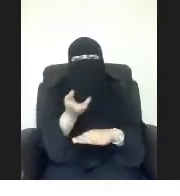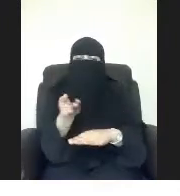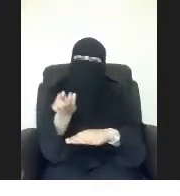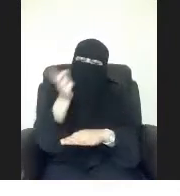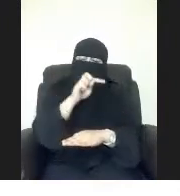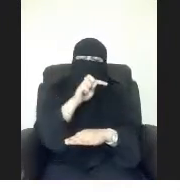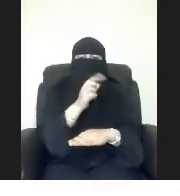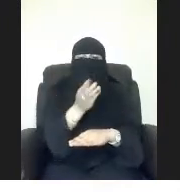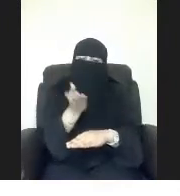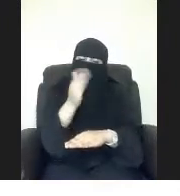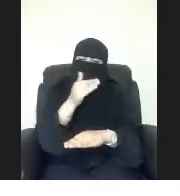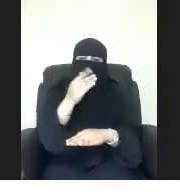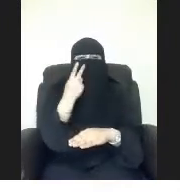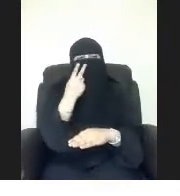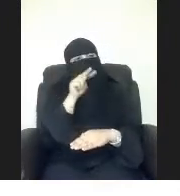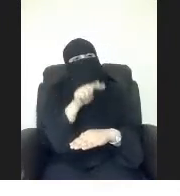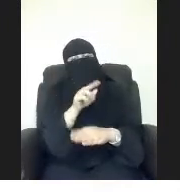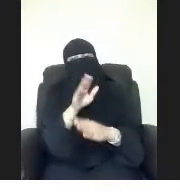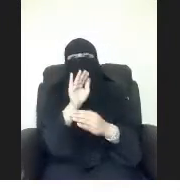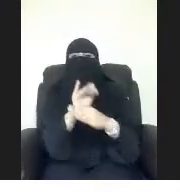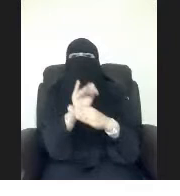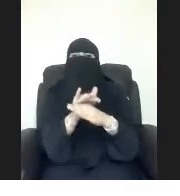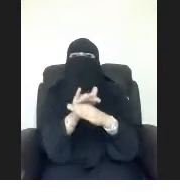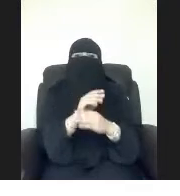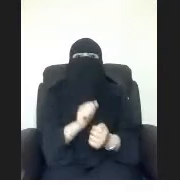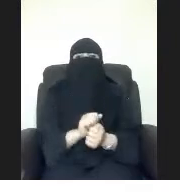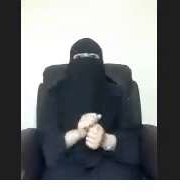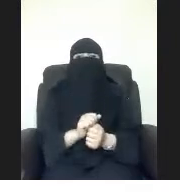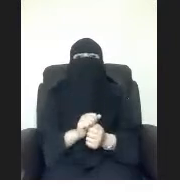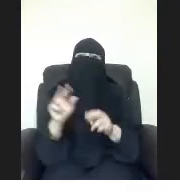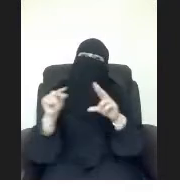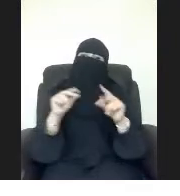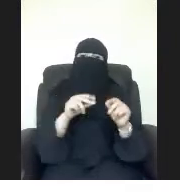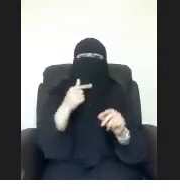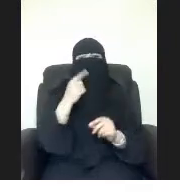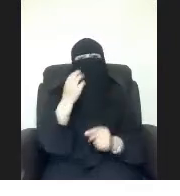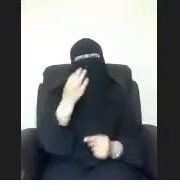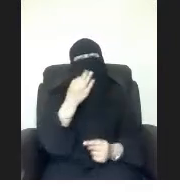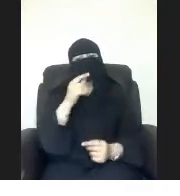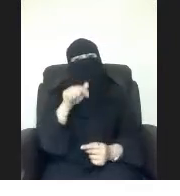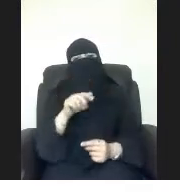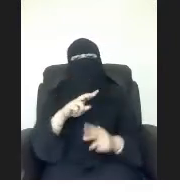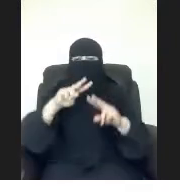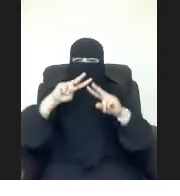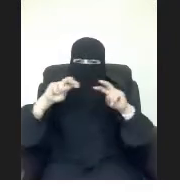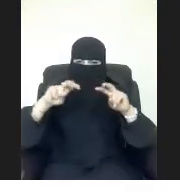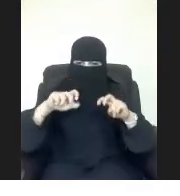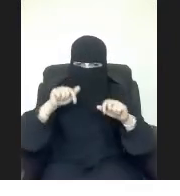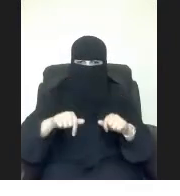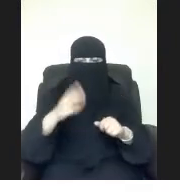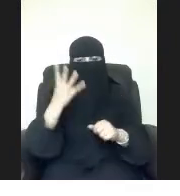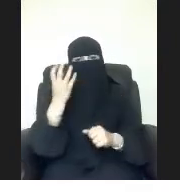LMS، وهو ما سأقوم بتقديمه والحديث عنه أكثر هذه الليلة.